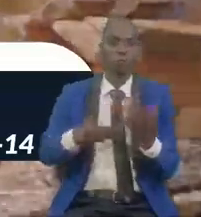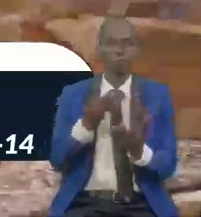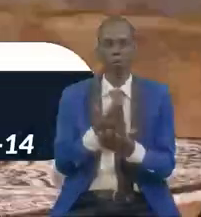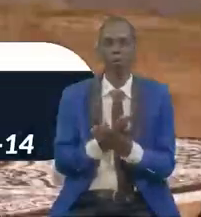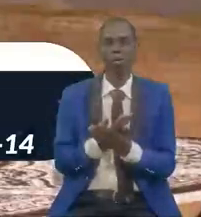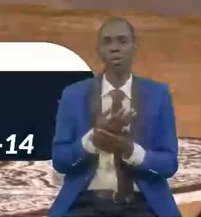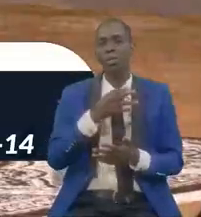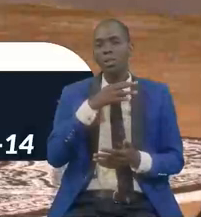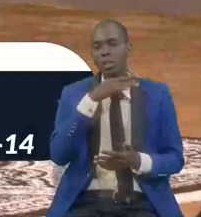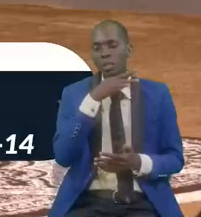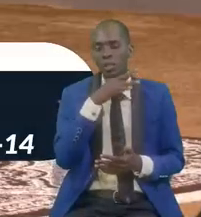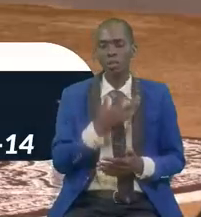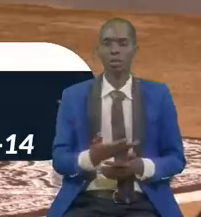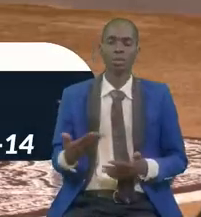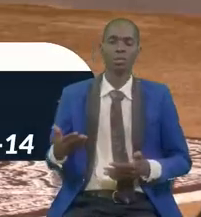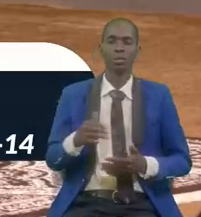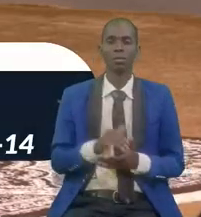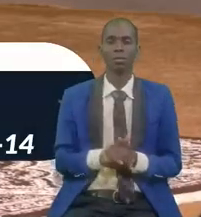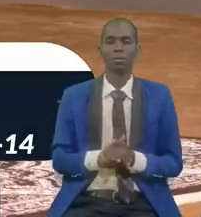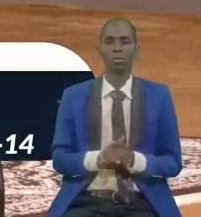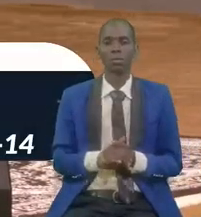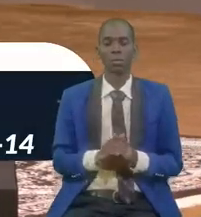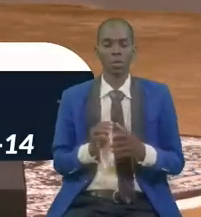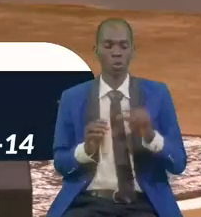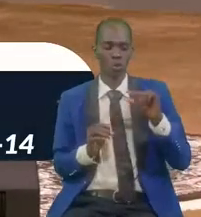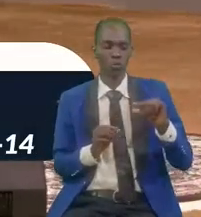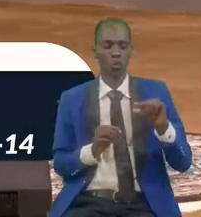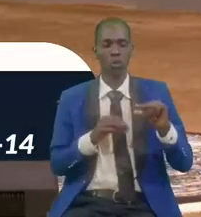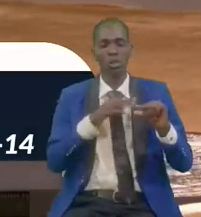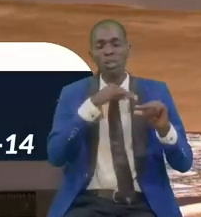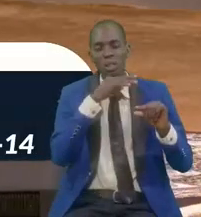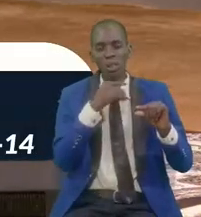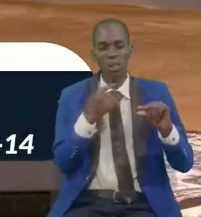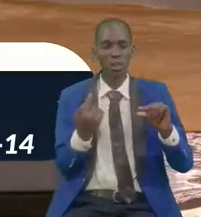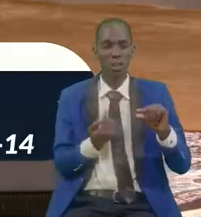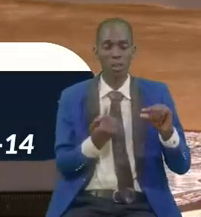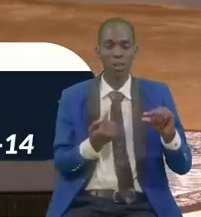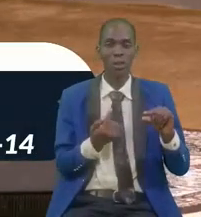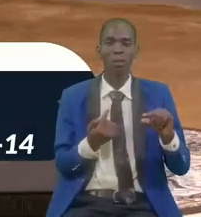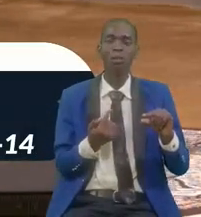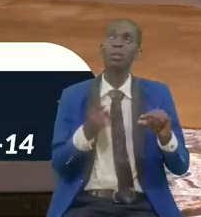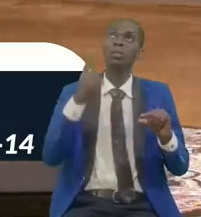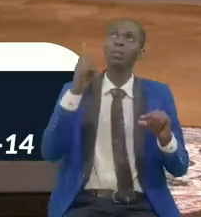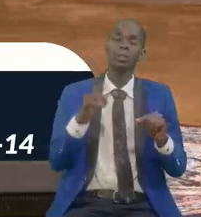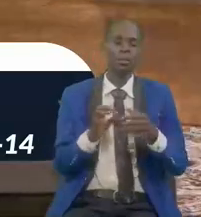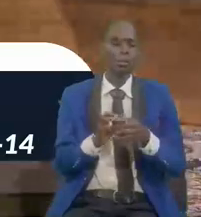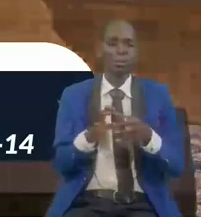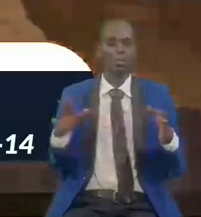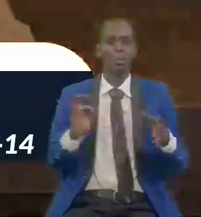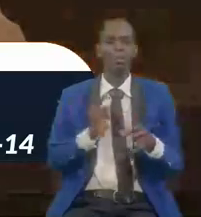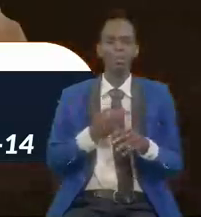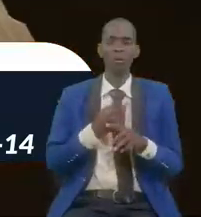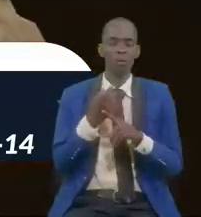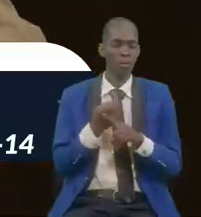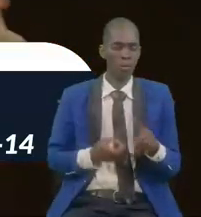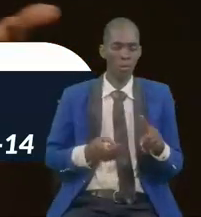toute iniquité. Les petites iniquités, il nous rachète de toute